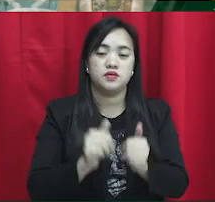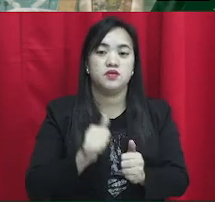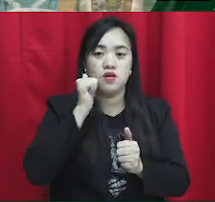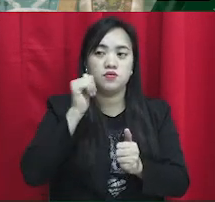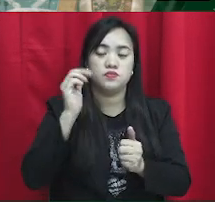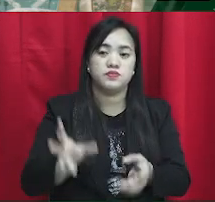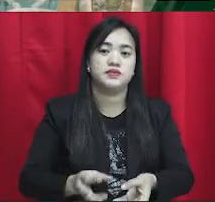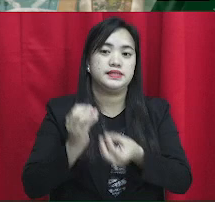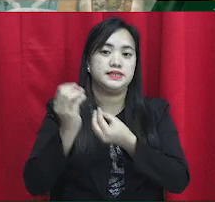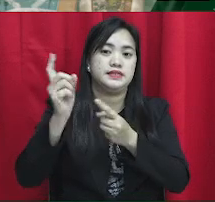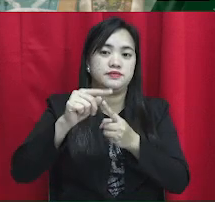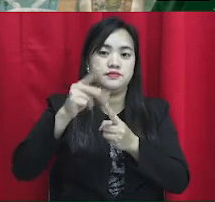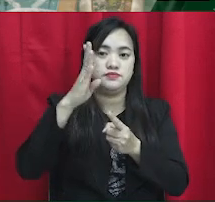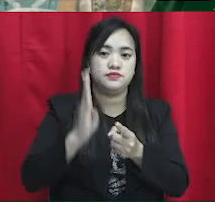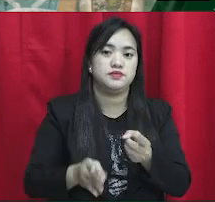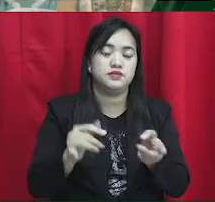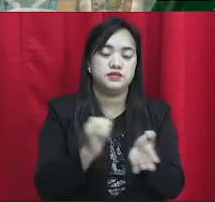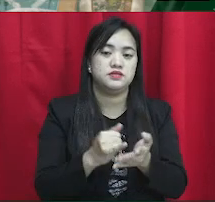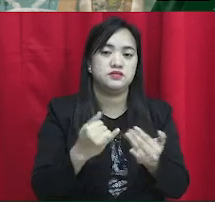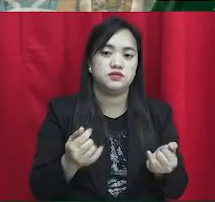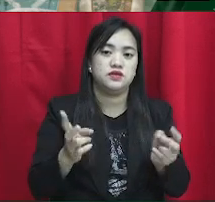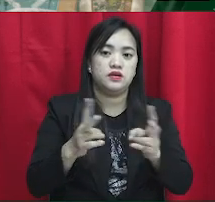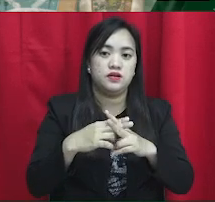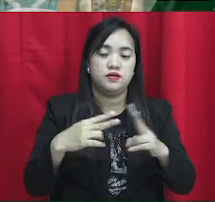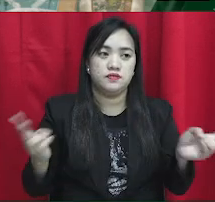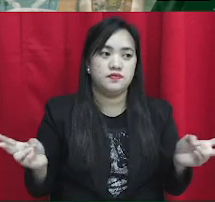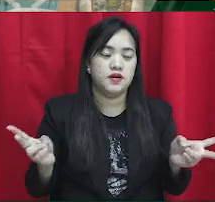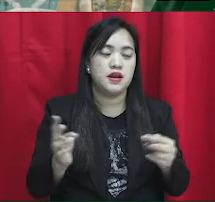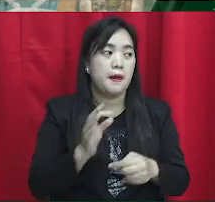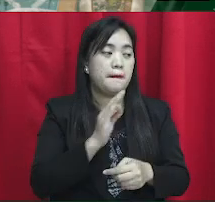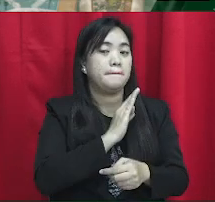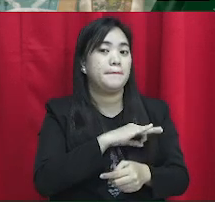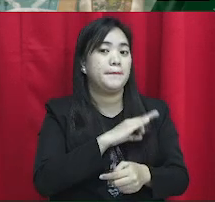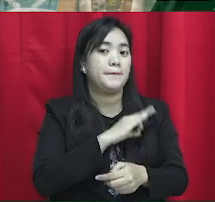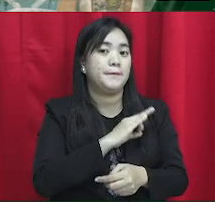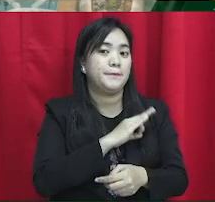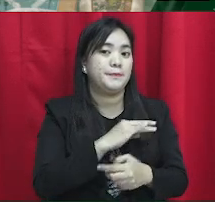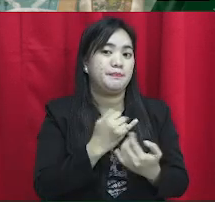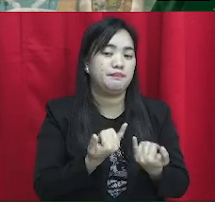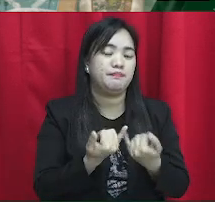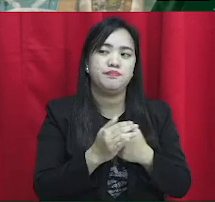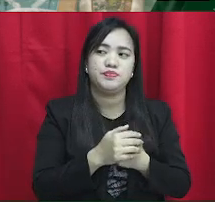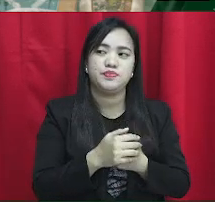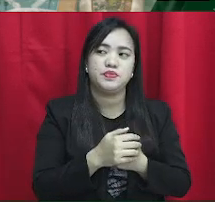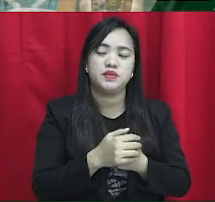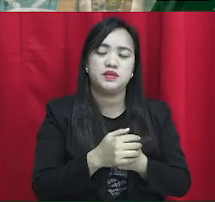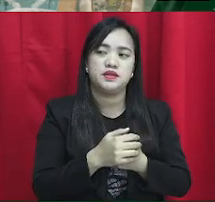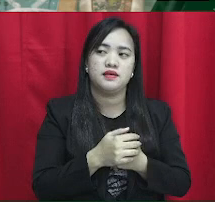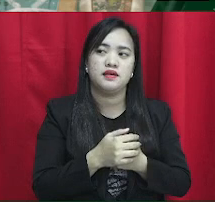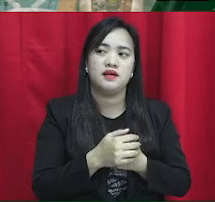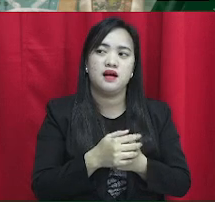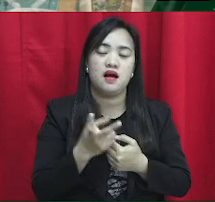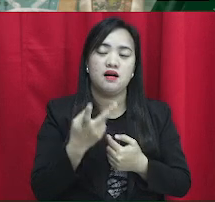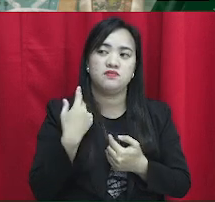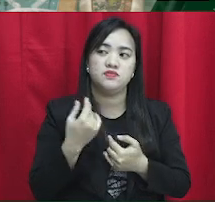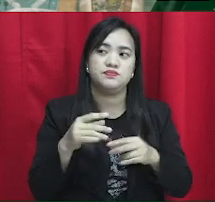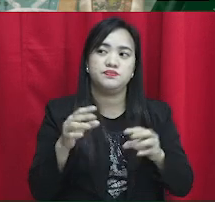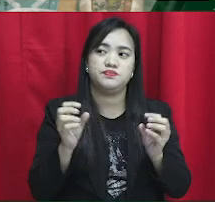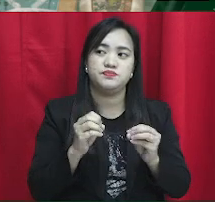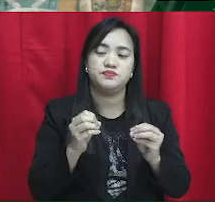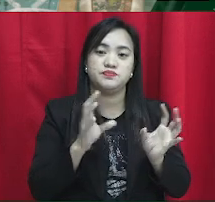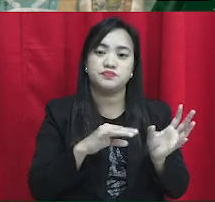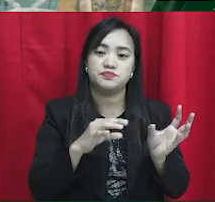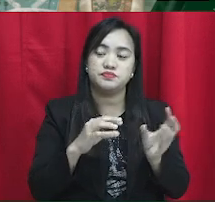na more beneficial ngayong Pasko. So, tapos hindi na rin ako nagki-Christmas tree kasi napapagod na